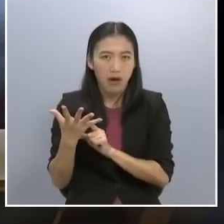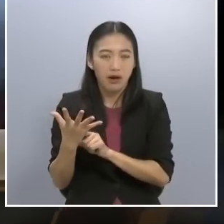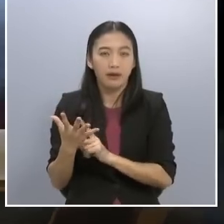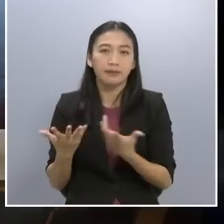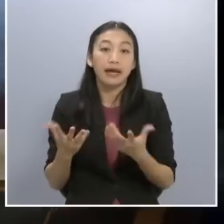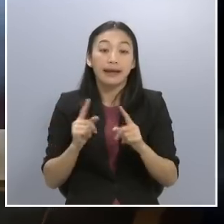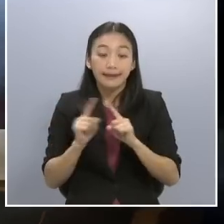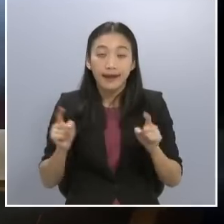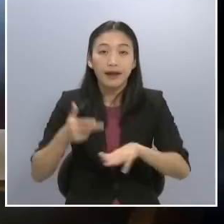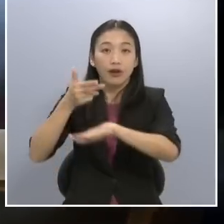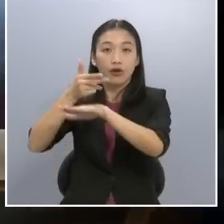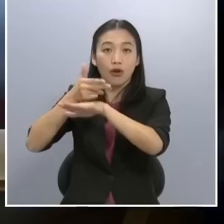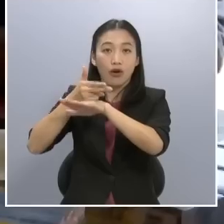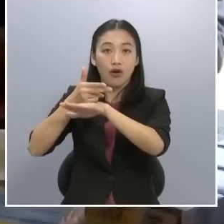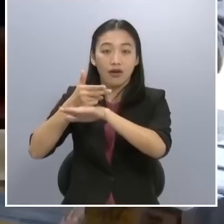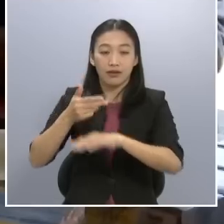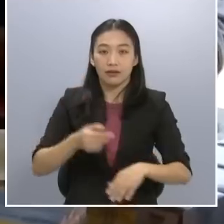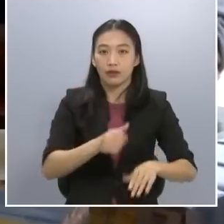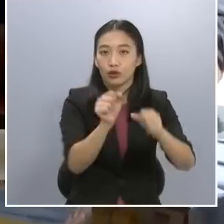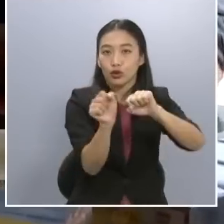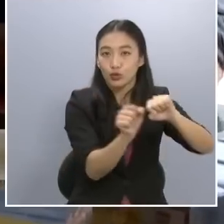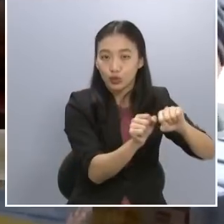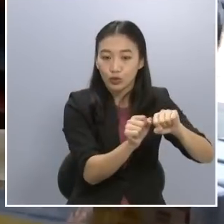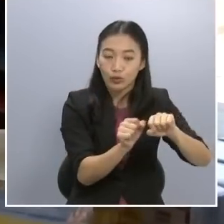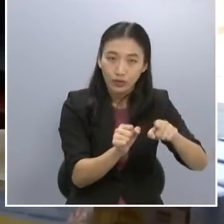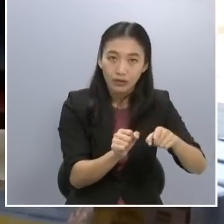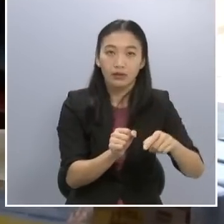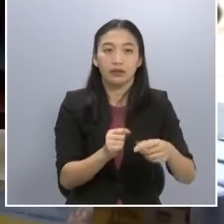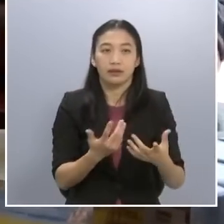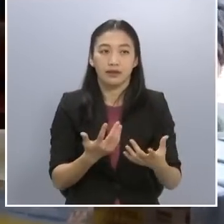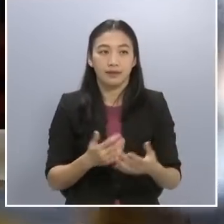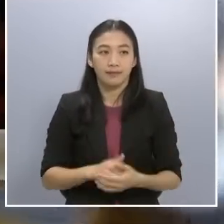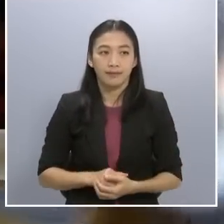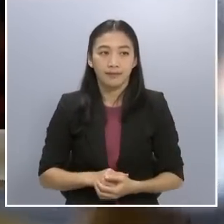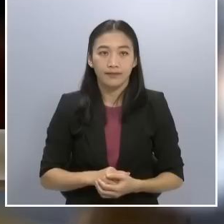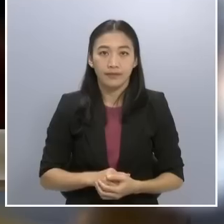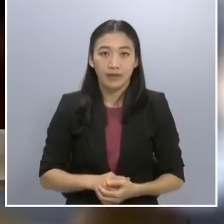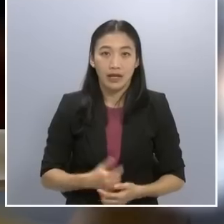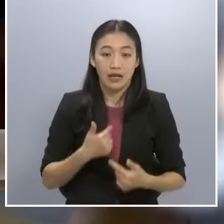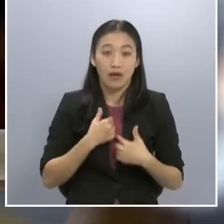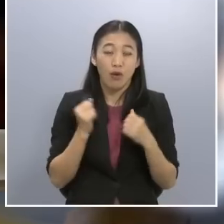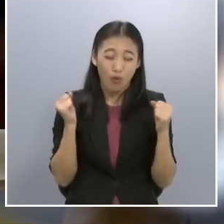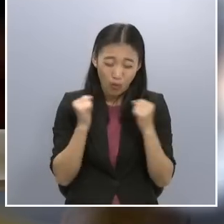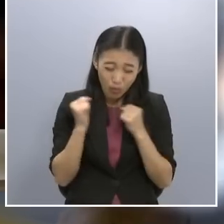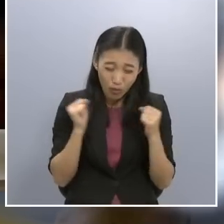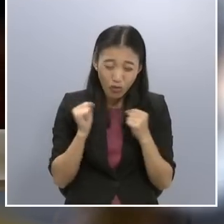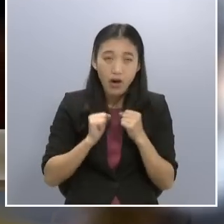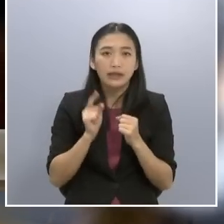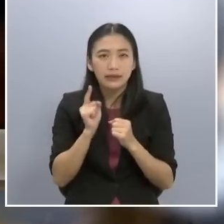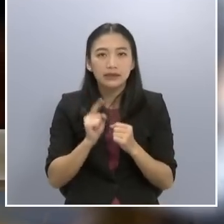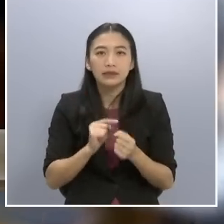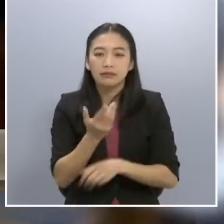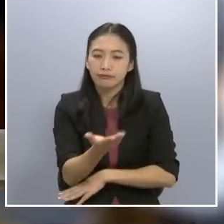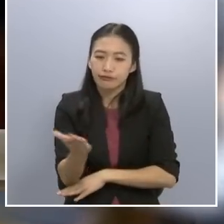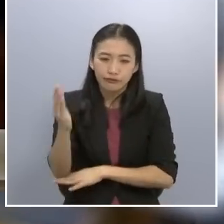งจรปิดเขาอะไก่รถตู้คันนี้ กลัวจ้ากลัวนี่ดูเที่ยงกลางวันก็ไม่มีคนนะลูกแล้วก็ผู้